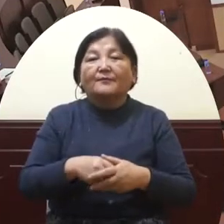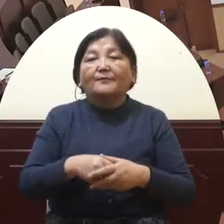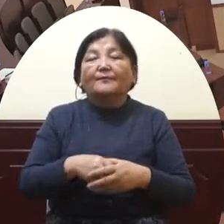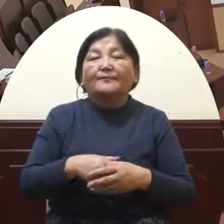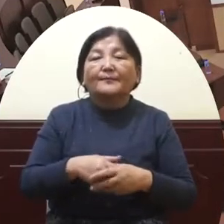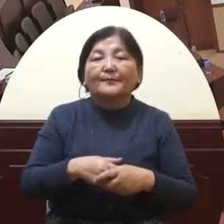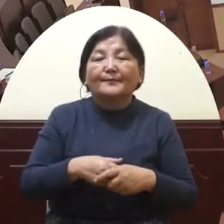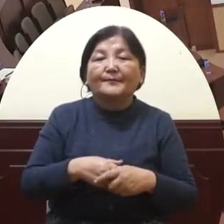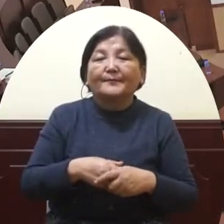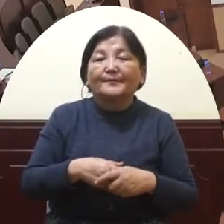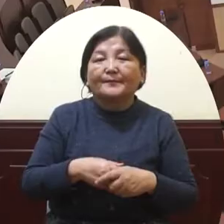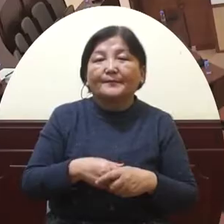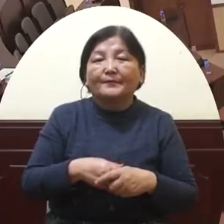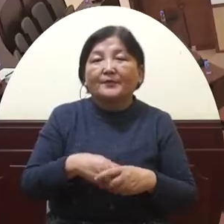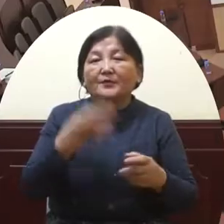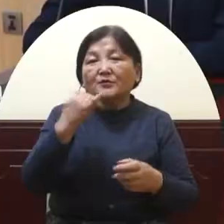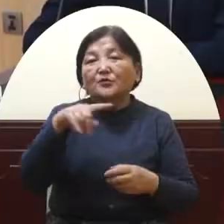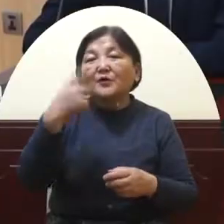асуусан.